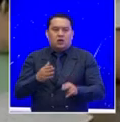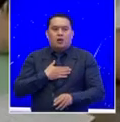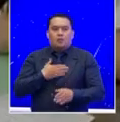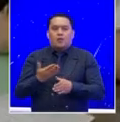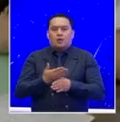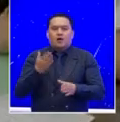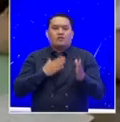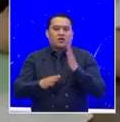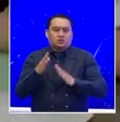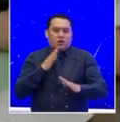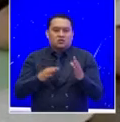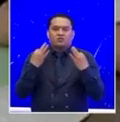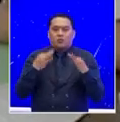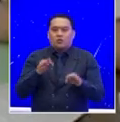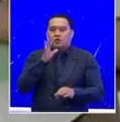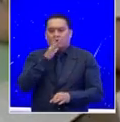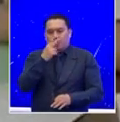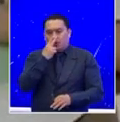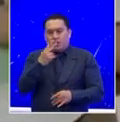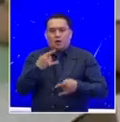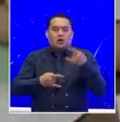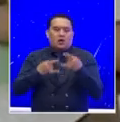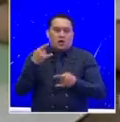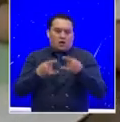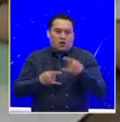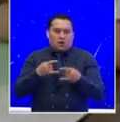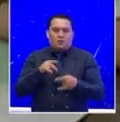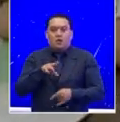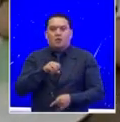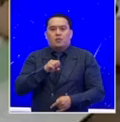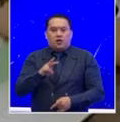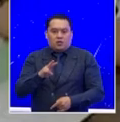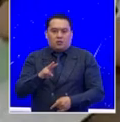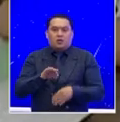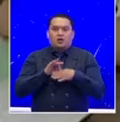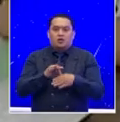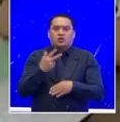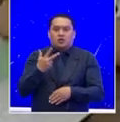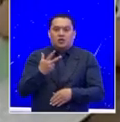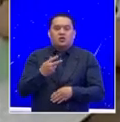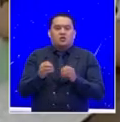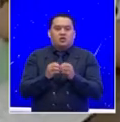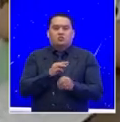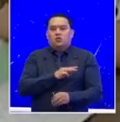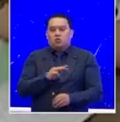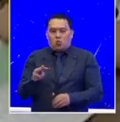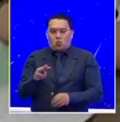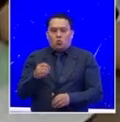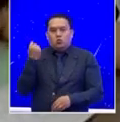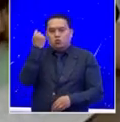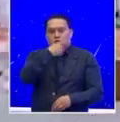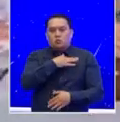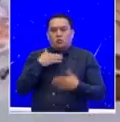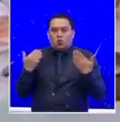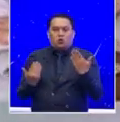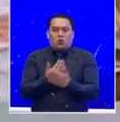наши воспитатели. А в свободное время мы смотрим телеканалы Ел-Арна и Балапан, где проходят по 3 урока по 10 минут и узнаем много